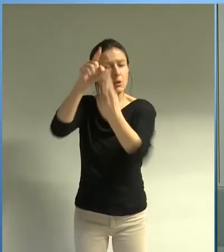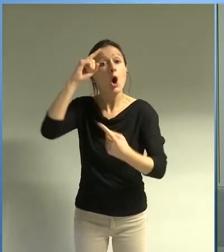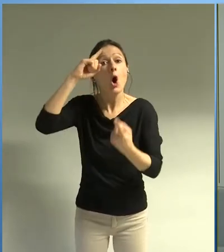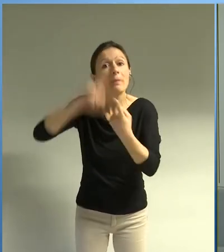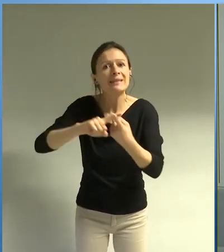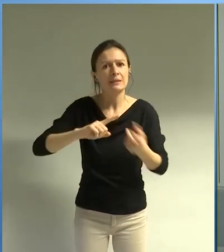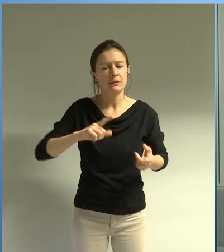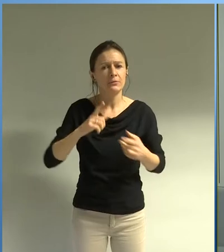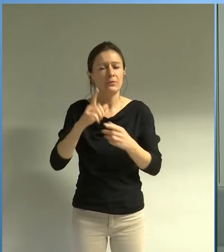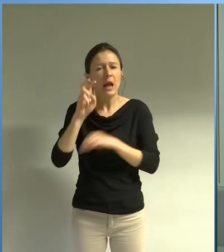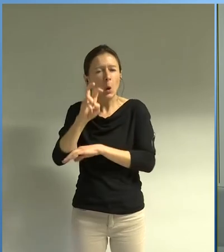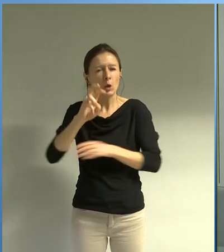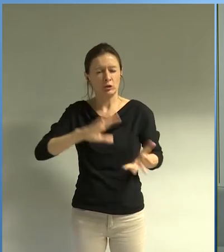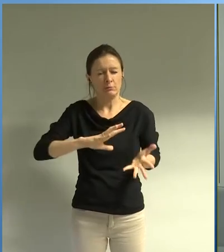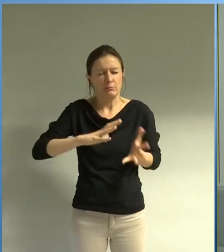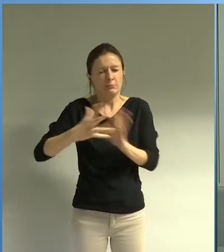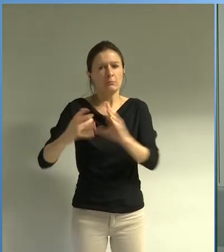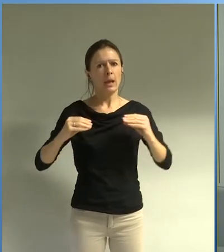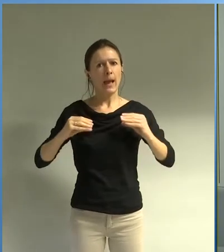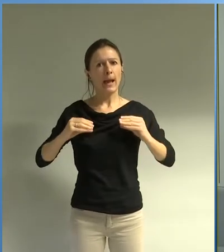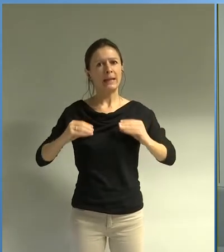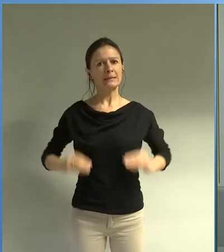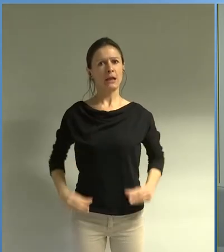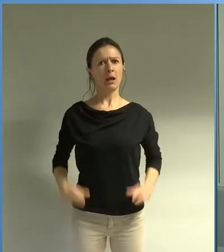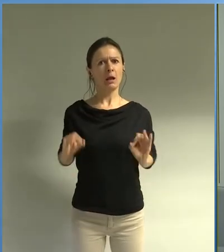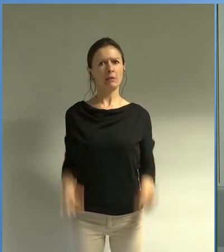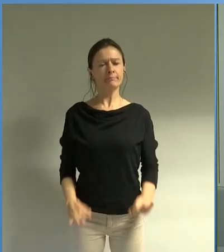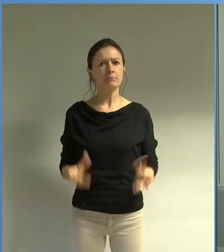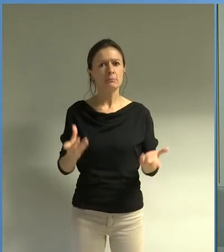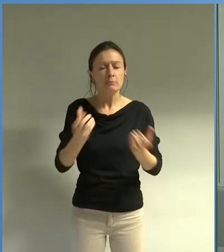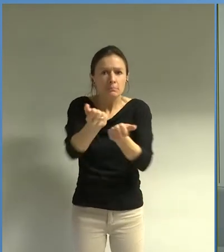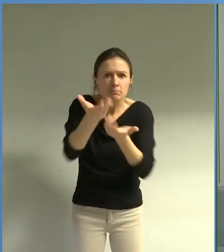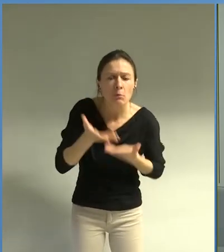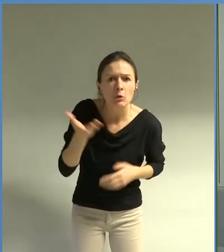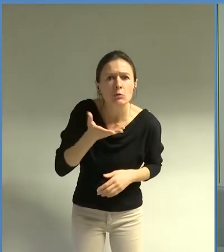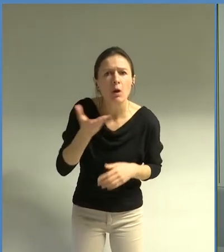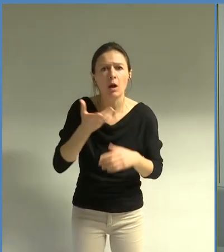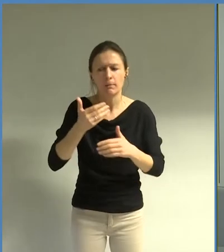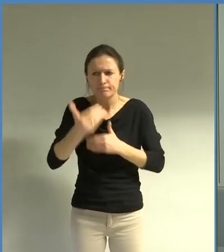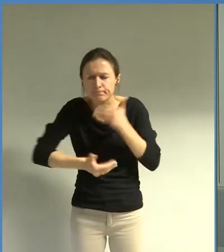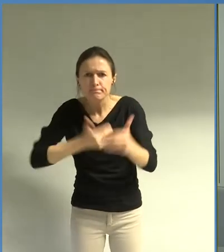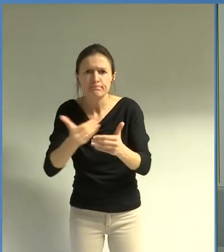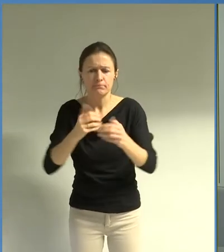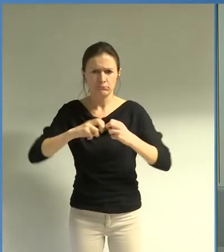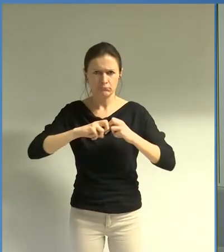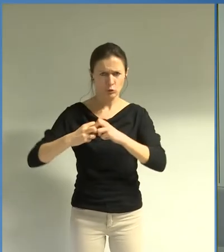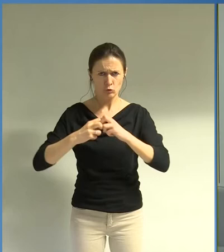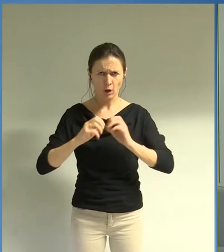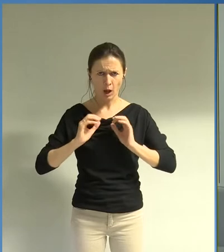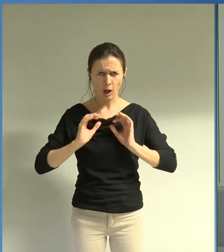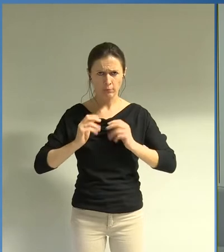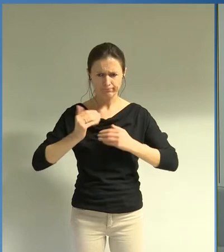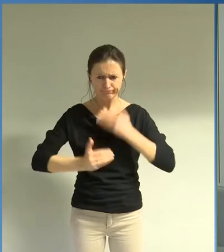vous nous promettez une démarche près scientifique très structurée avec la co construction d'un plan d'action échéance